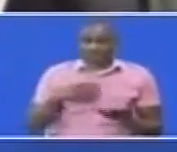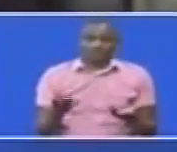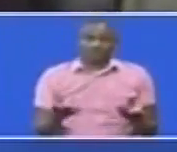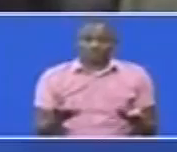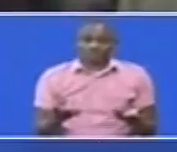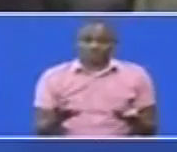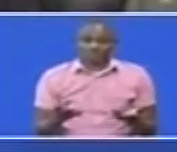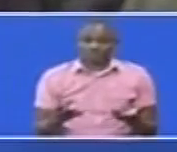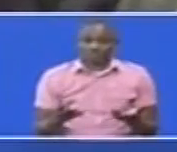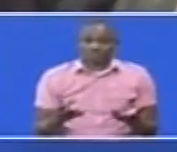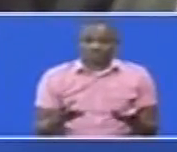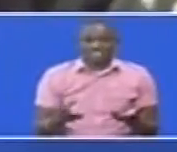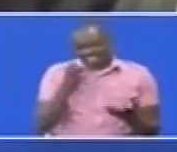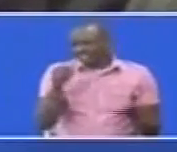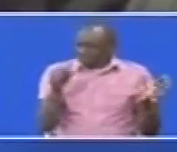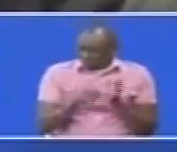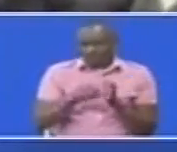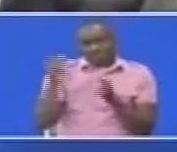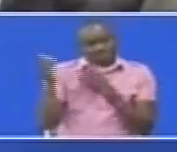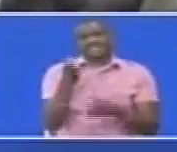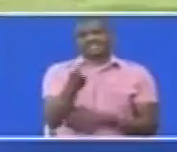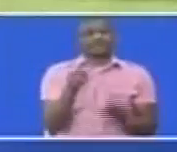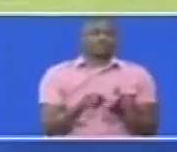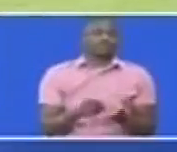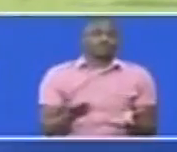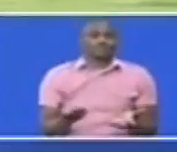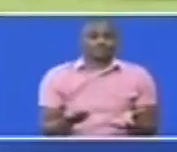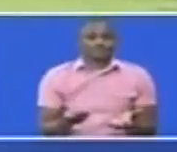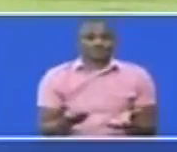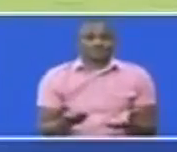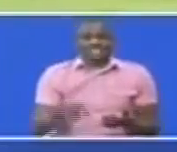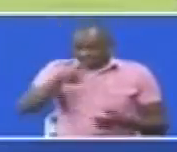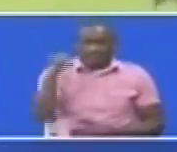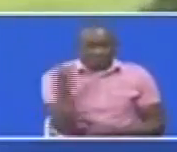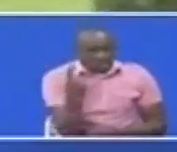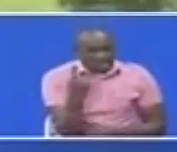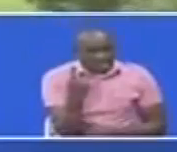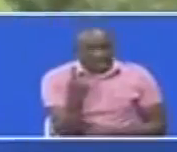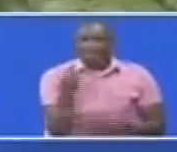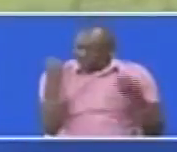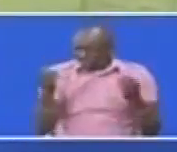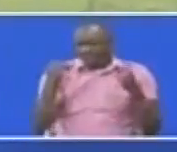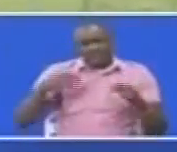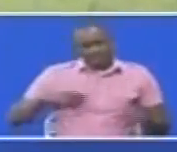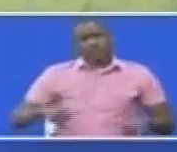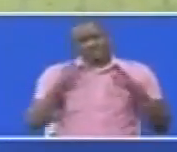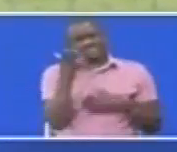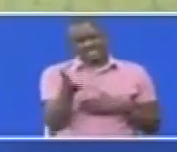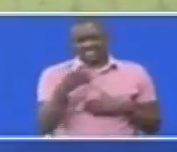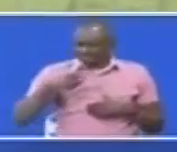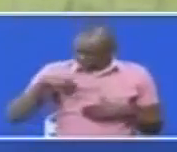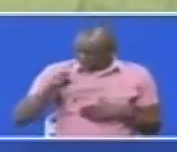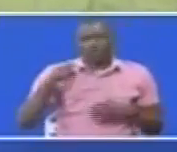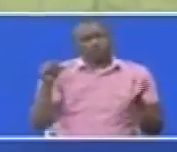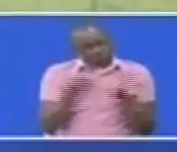mashamba. Sasa maneno kama hiyo ndio analete tabu hapa. Sio yeye tu, wengi wa wakazi hapa waka na